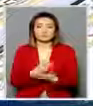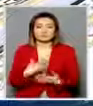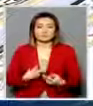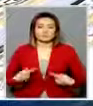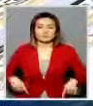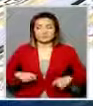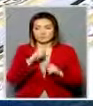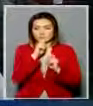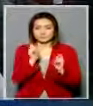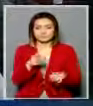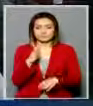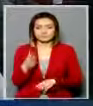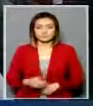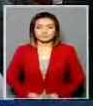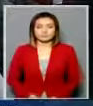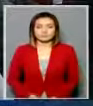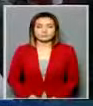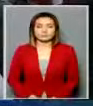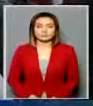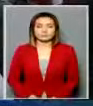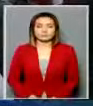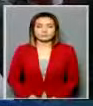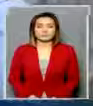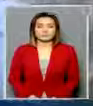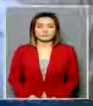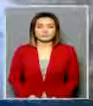бағалы сыйлықтар табысталады. Торғын Жортабай, Әлихан Хайдар, жаңалық қызметі.